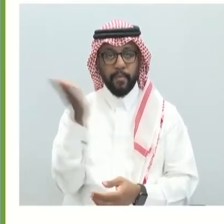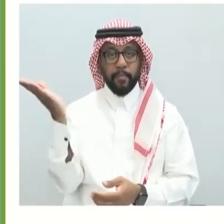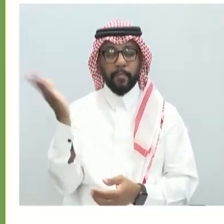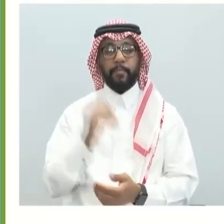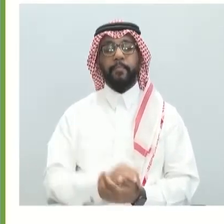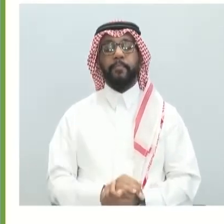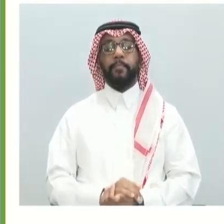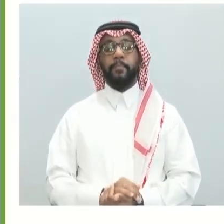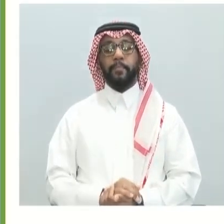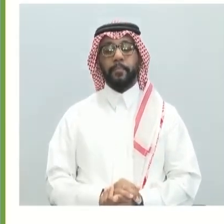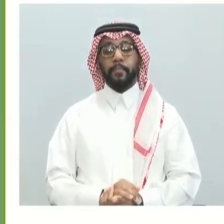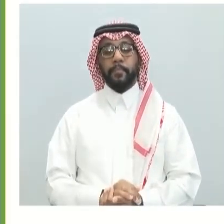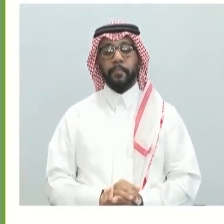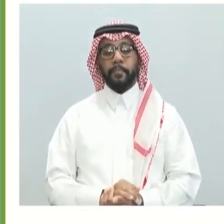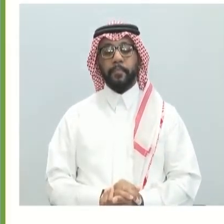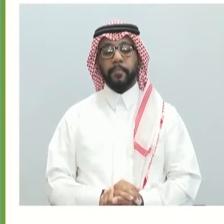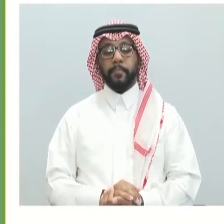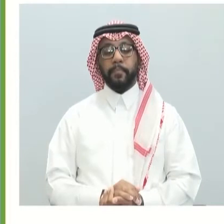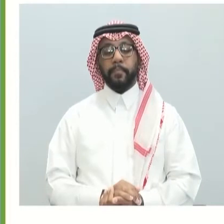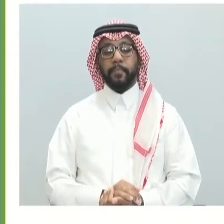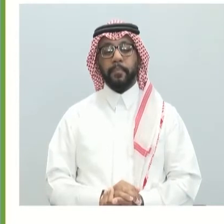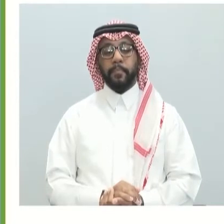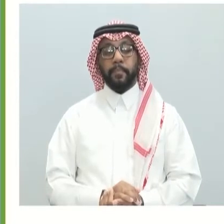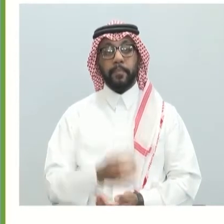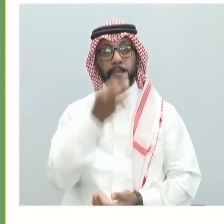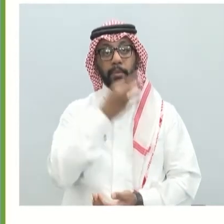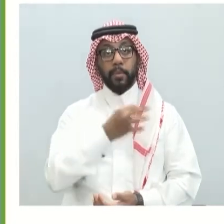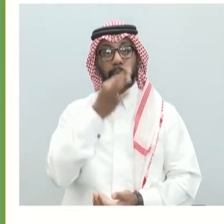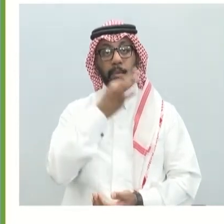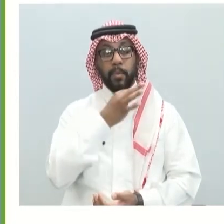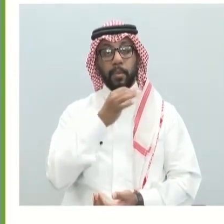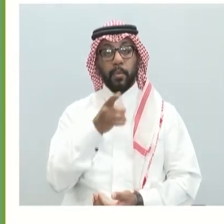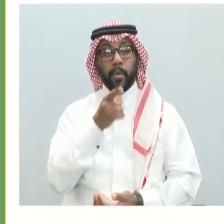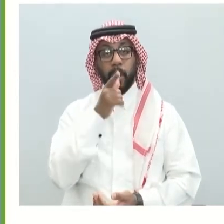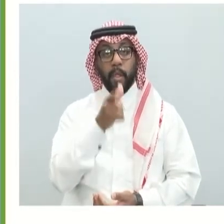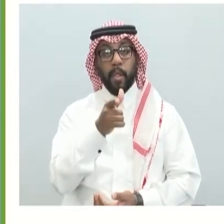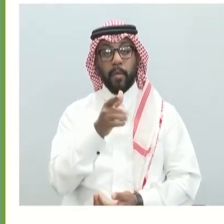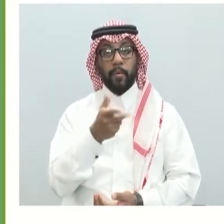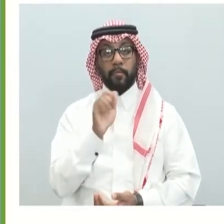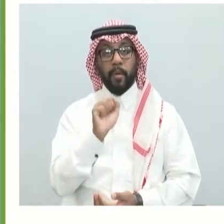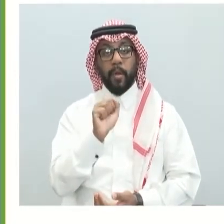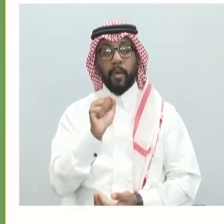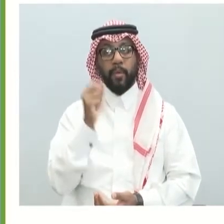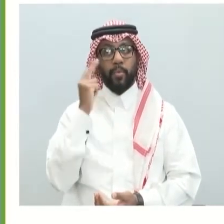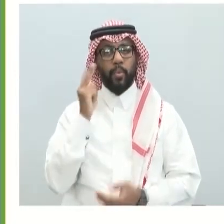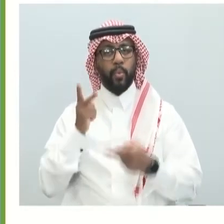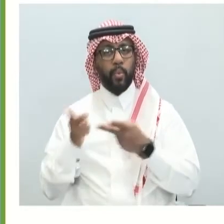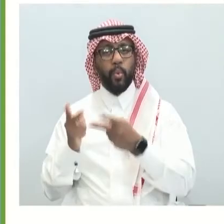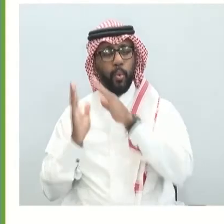نلاحظ بانها هذه الفكره تتكلم او تتحدث عن النوم